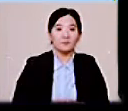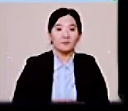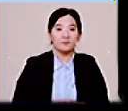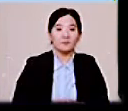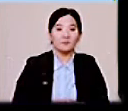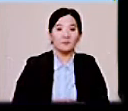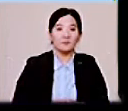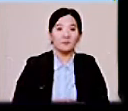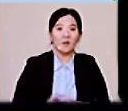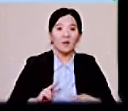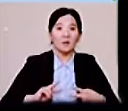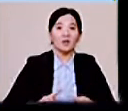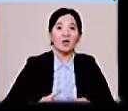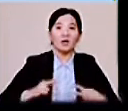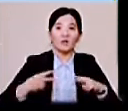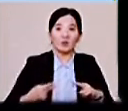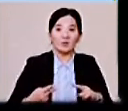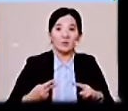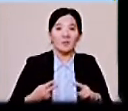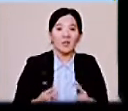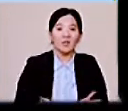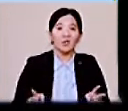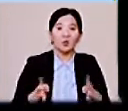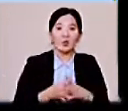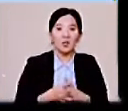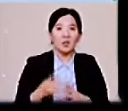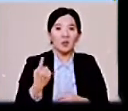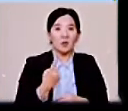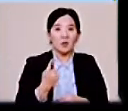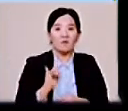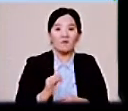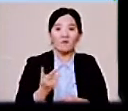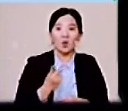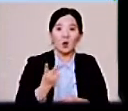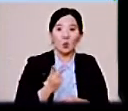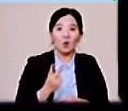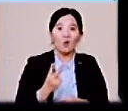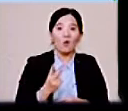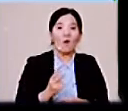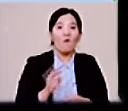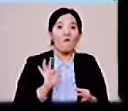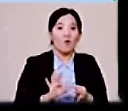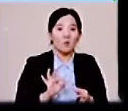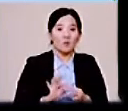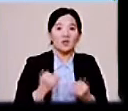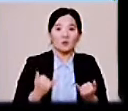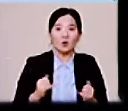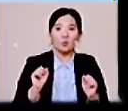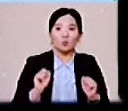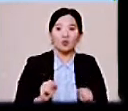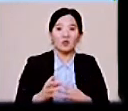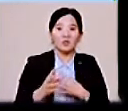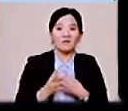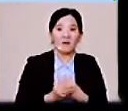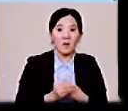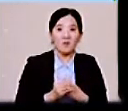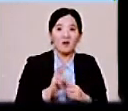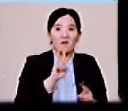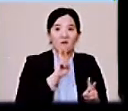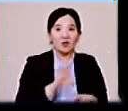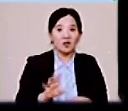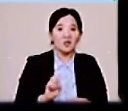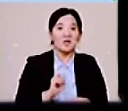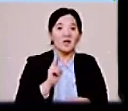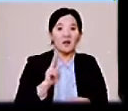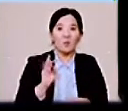сделать. Переводим. Соединяем первую и вторую формулу. И теперь мы можем с вами выражать как